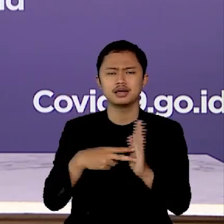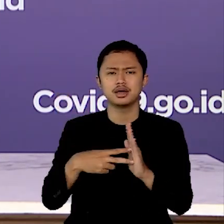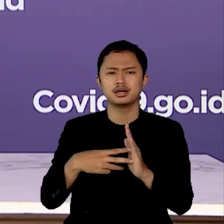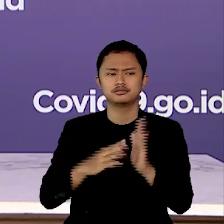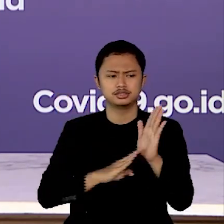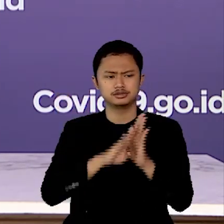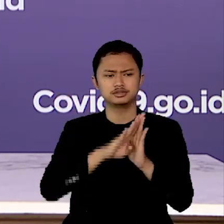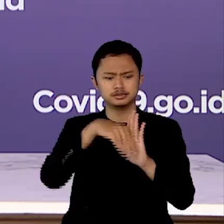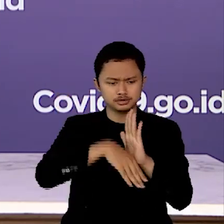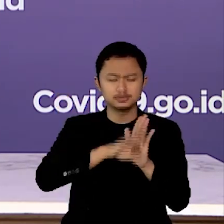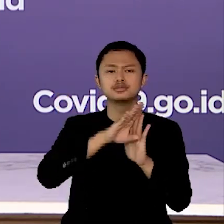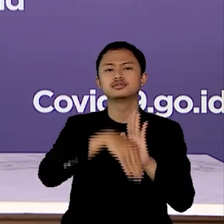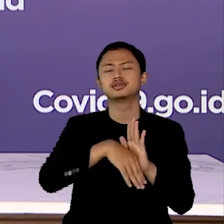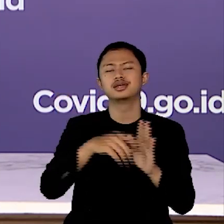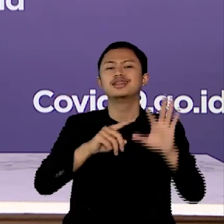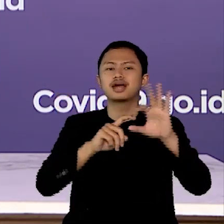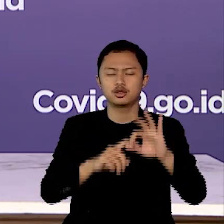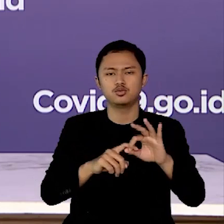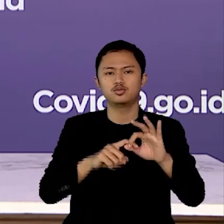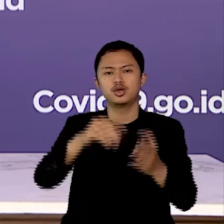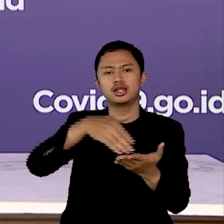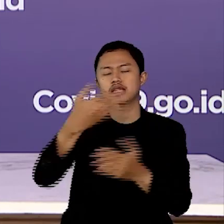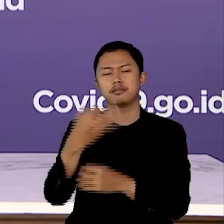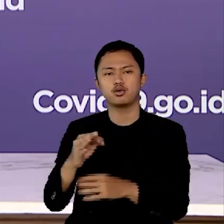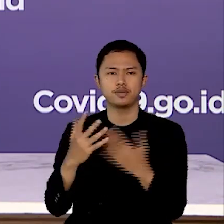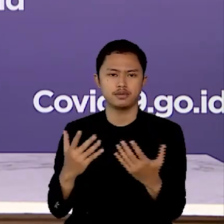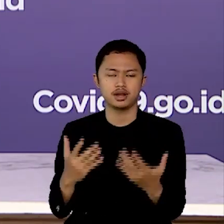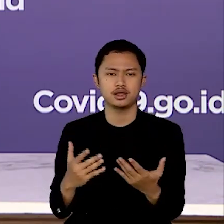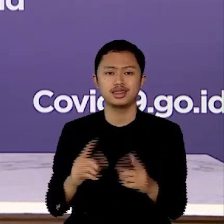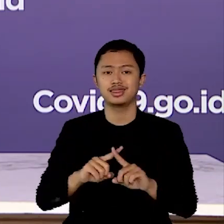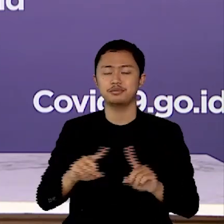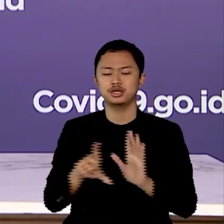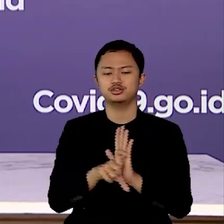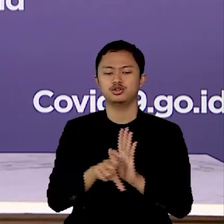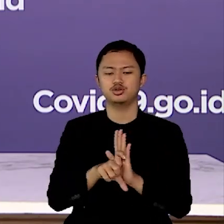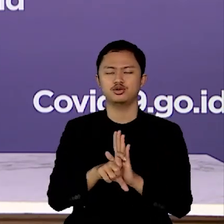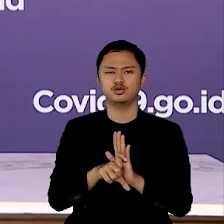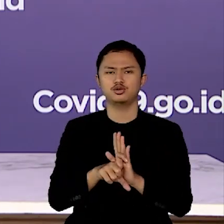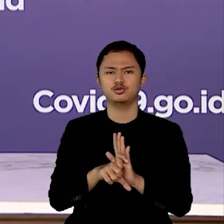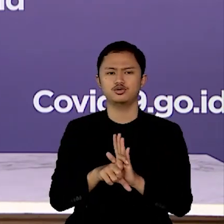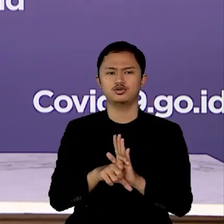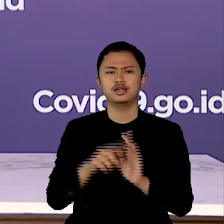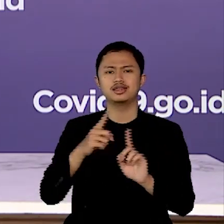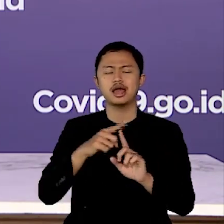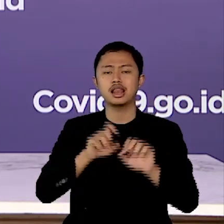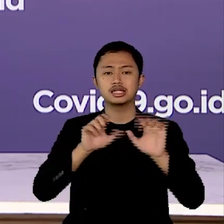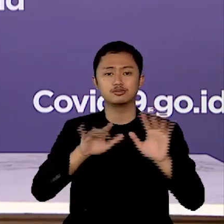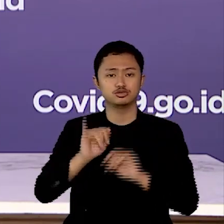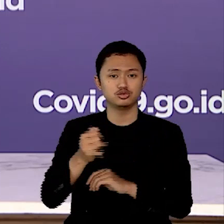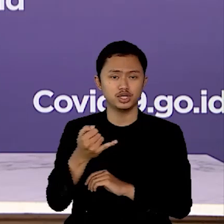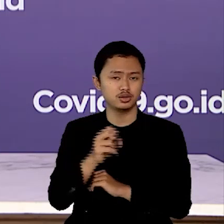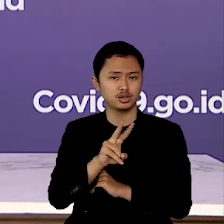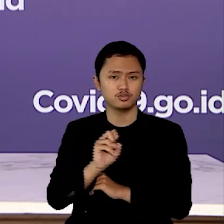dinamis sesuai dengan acuan data terupdate namun jika berdasarkan update data per 10 Juni